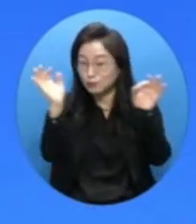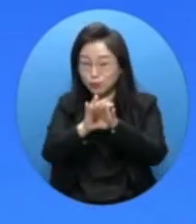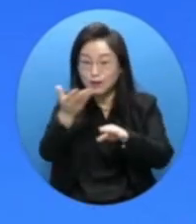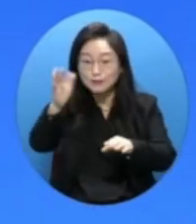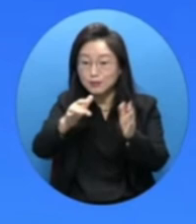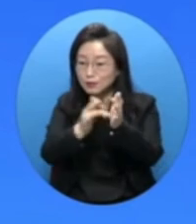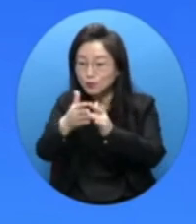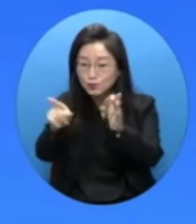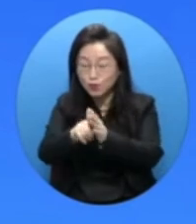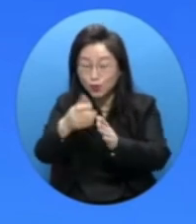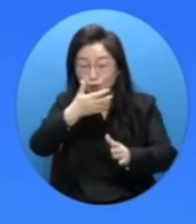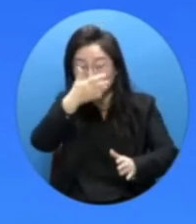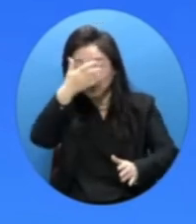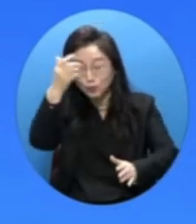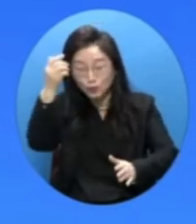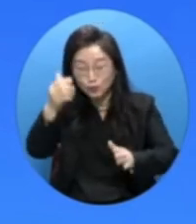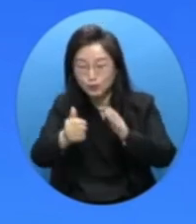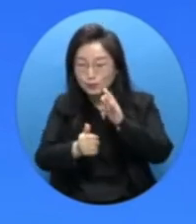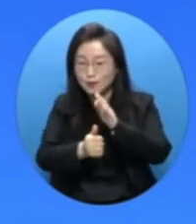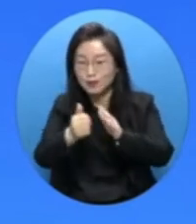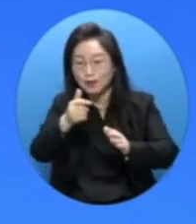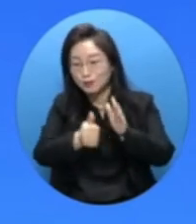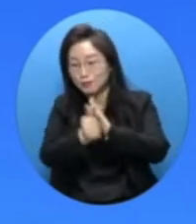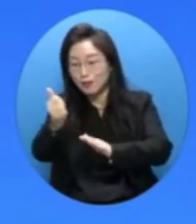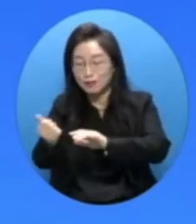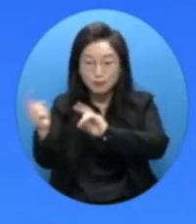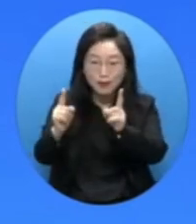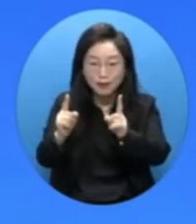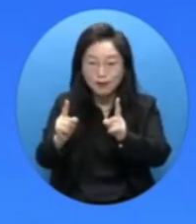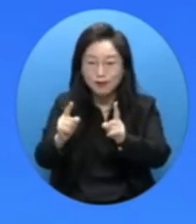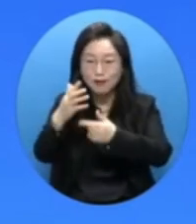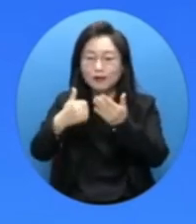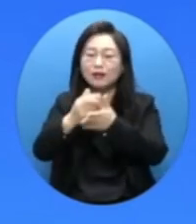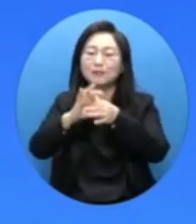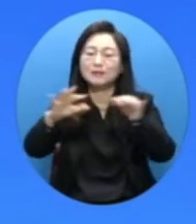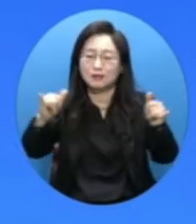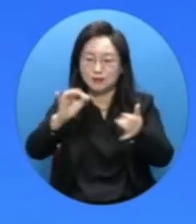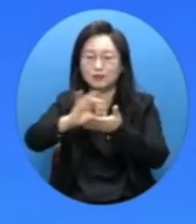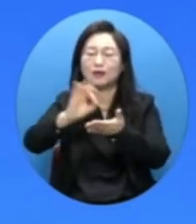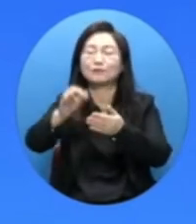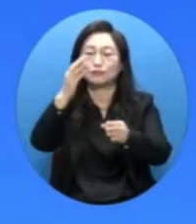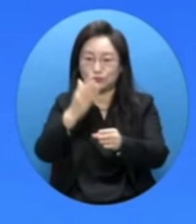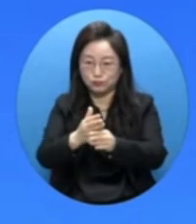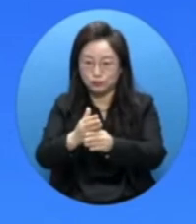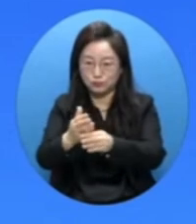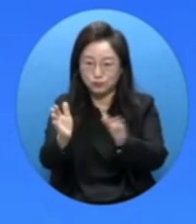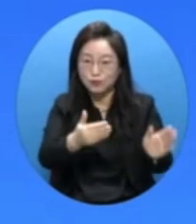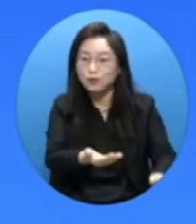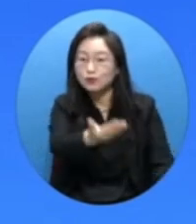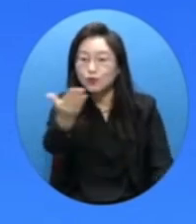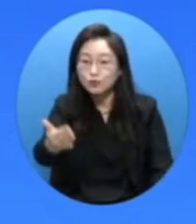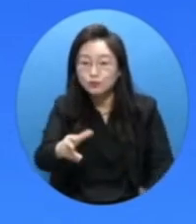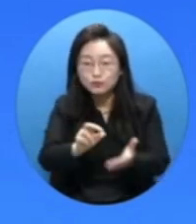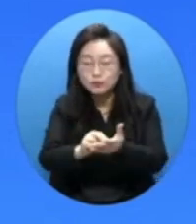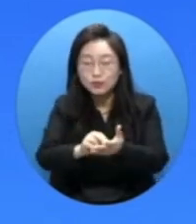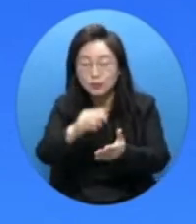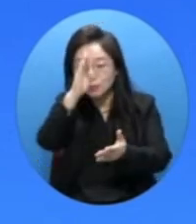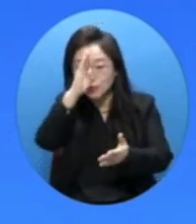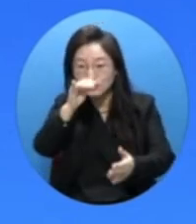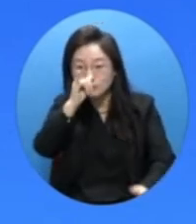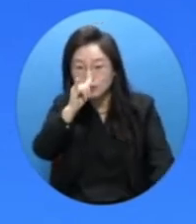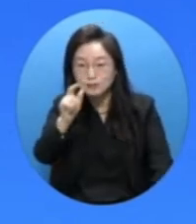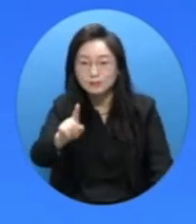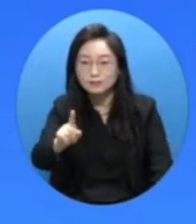찾으니까 이렇게 위대한 하나님의 사람으로 다시 세워 주신 것입니다 여러분 어떤 문제 어림을 당하고 있습니까 어떤 질병이 여러분을 괴롭히고